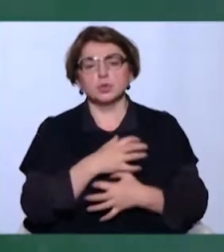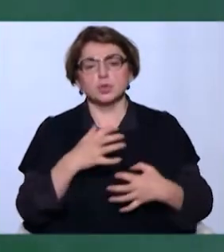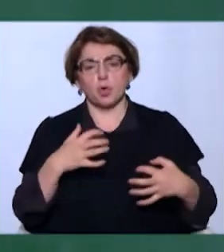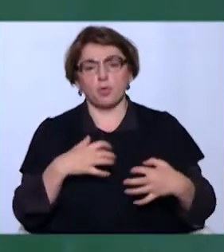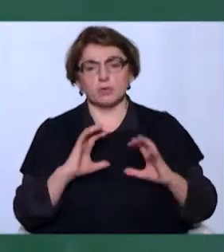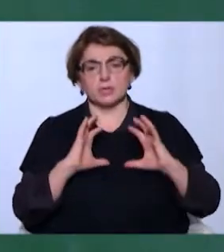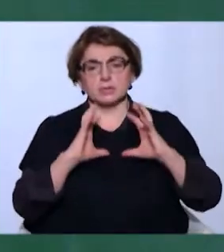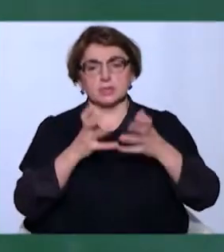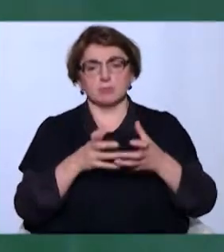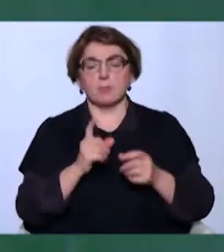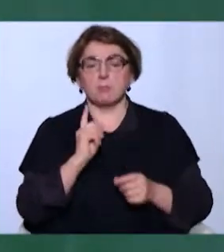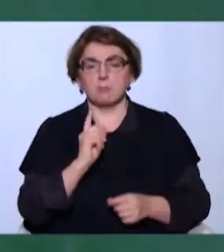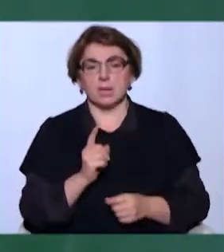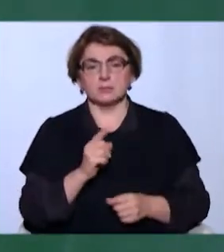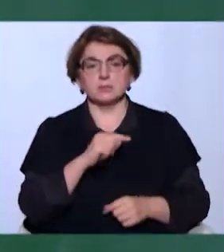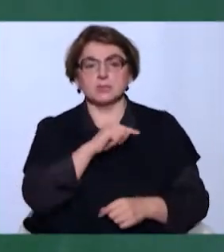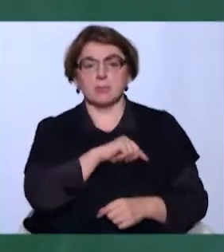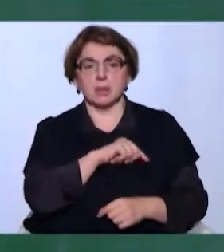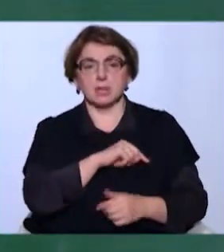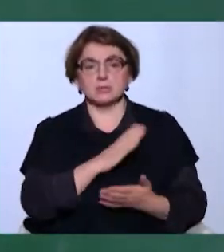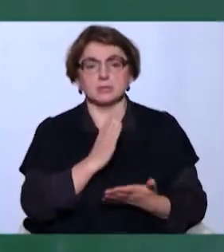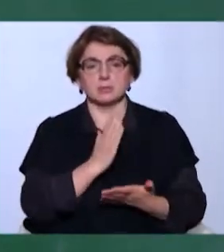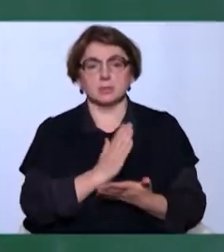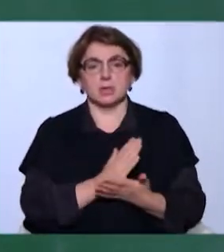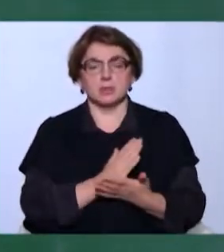სამყაროში. მათთვის დამახასიათებელია